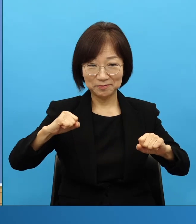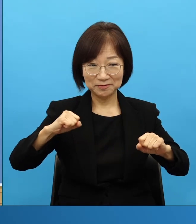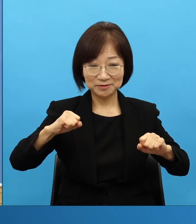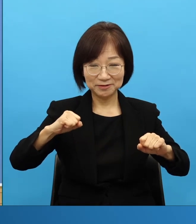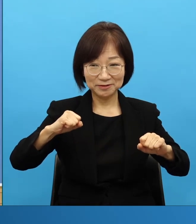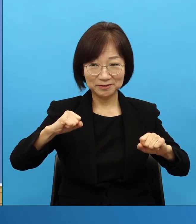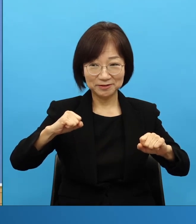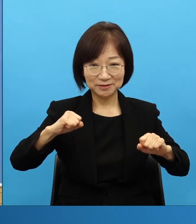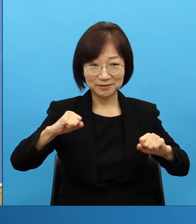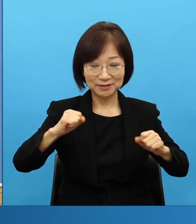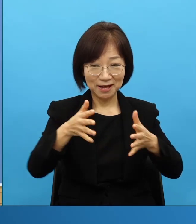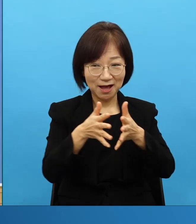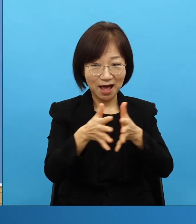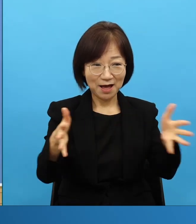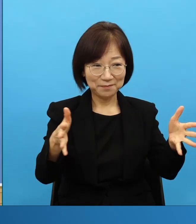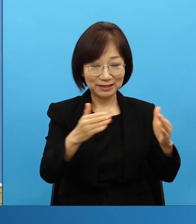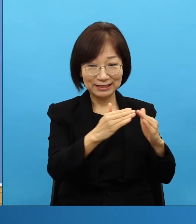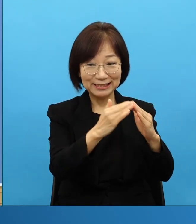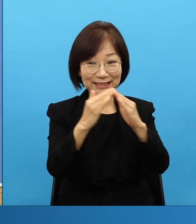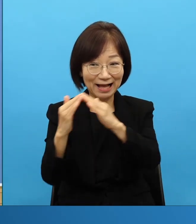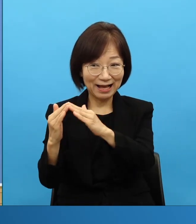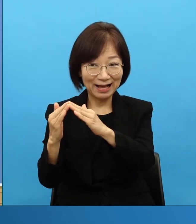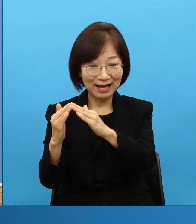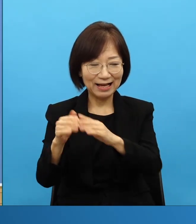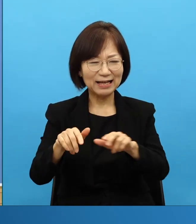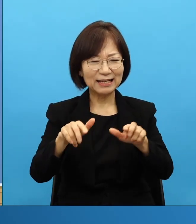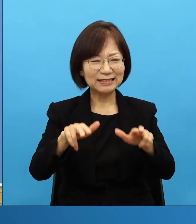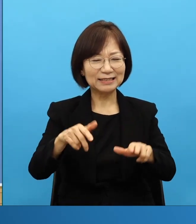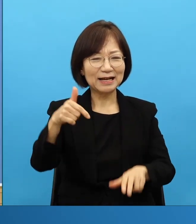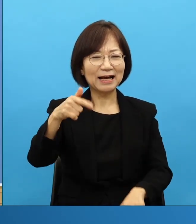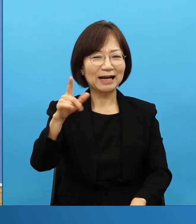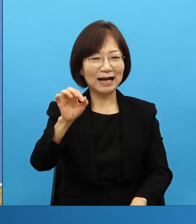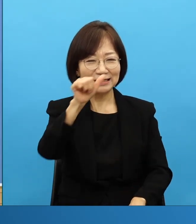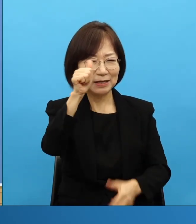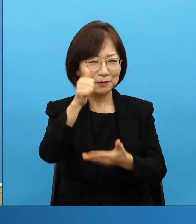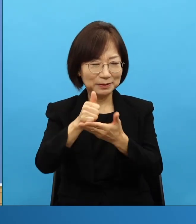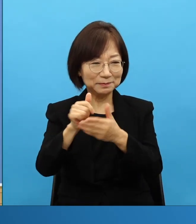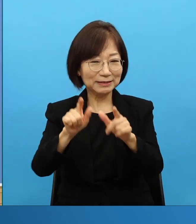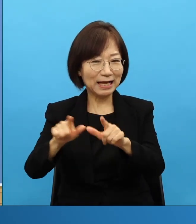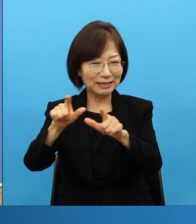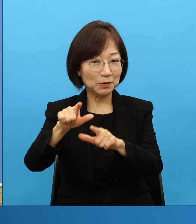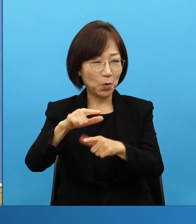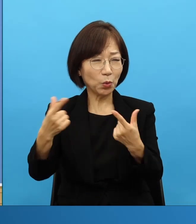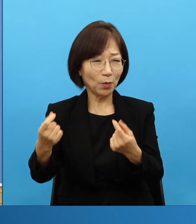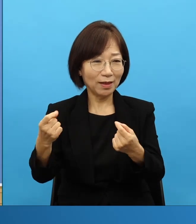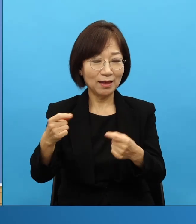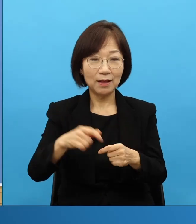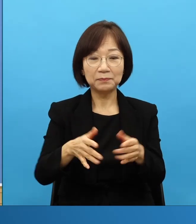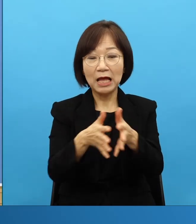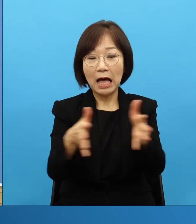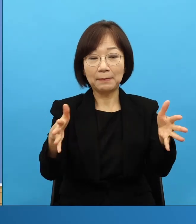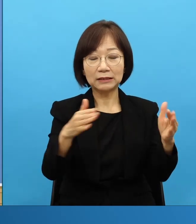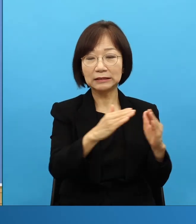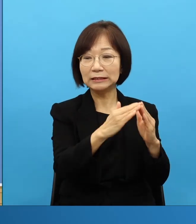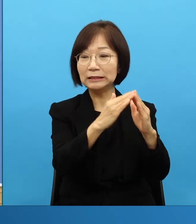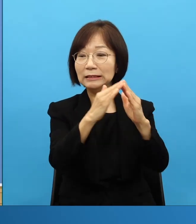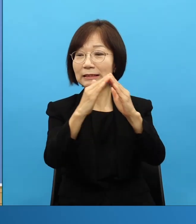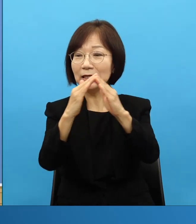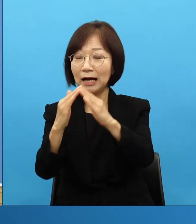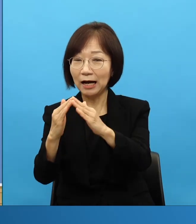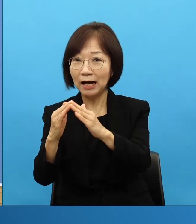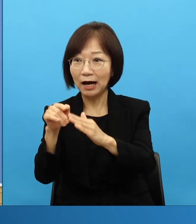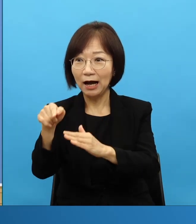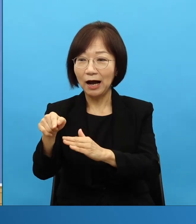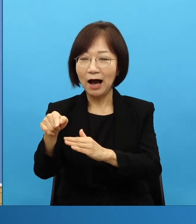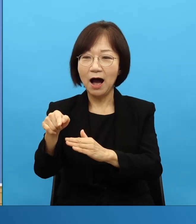동네인데 그 아파트들이 사는데 너무 좋은 거예요. And later on, 야, I 이렇게 remember 늘고 좋냐 이게. moving to an apartment near Elder Kang Jae-se, and it was maybe